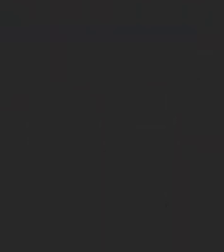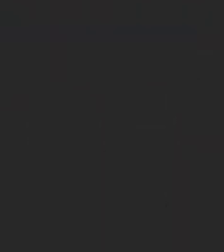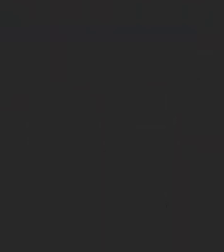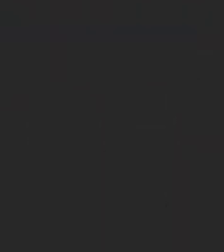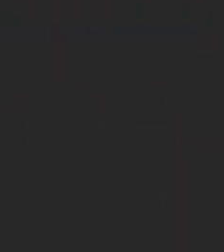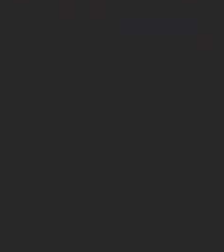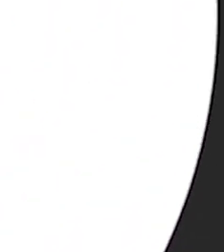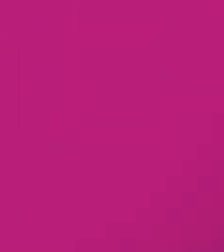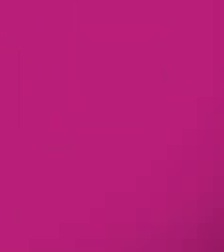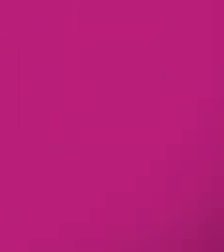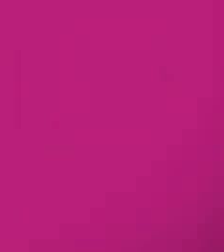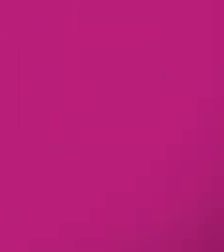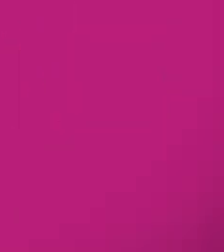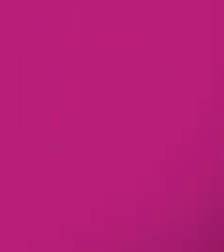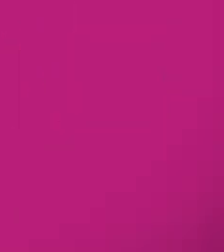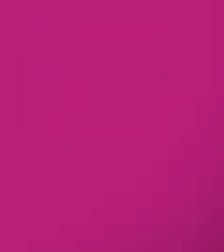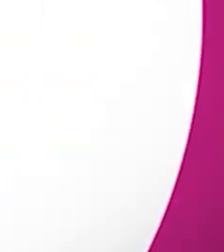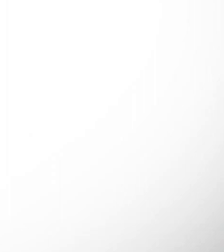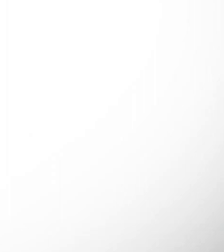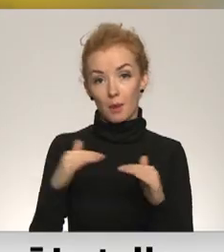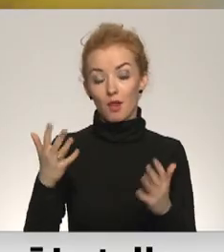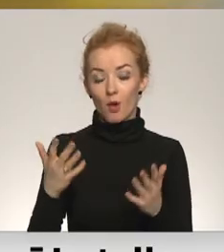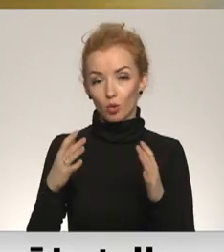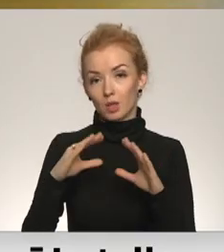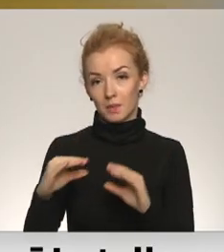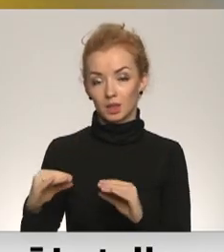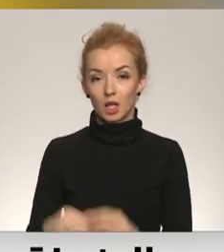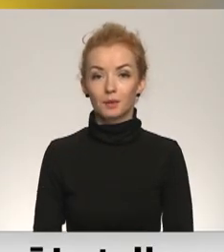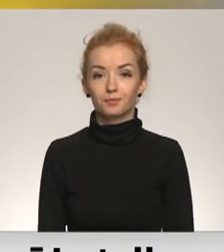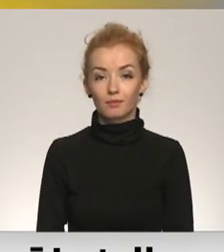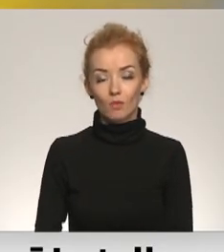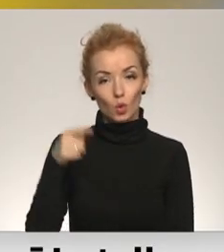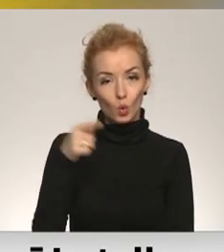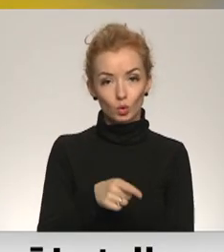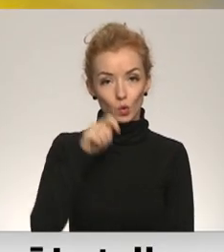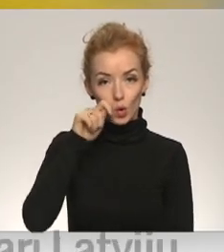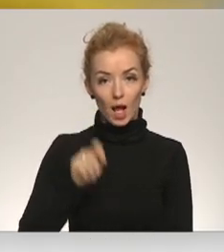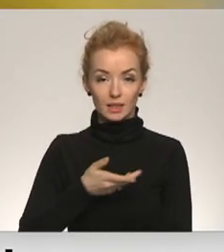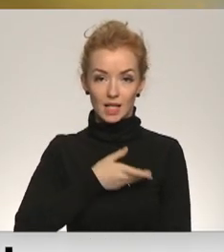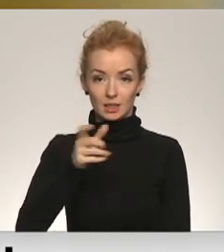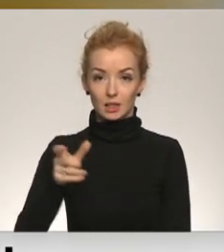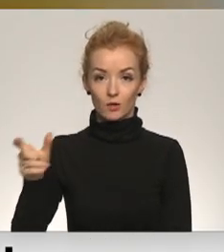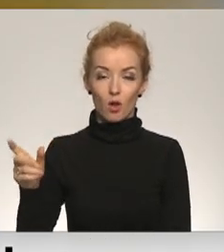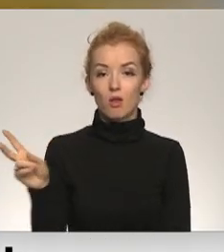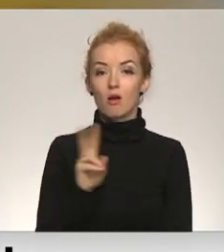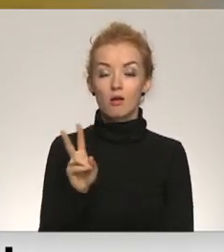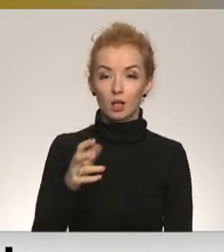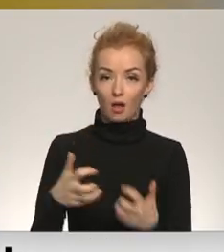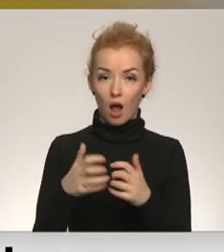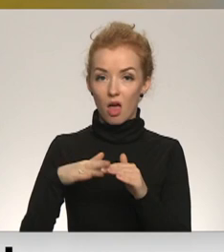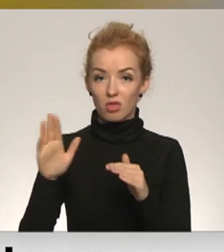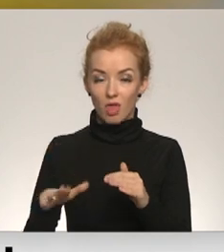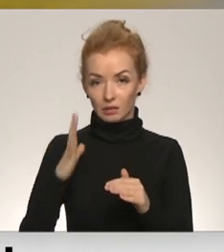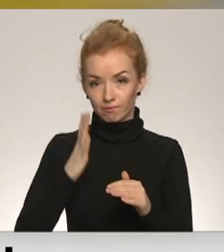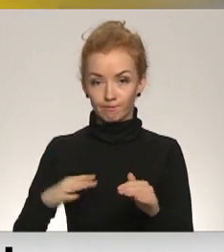Re, viss ēters ir te! Tūkstošiem Ukrainas iedzīvotāji, kuri Krievijas izraisītā kara dēļ bija